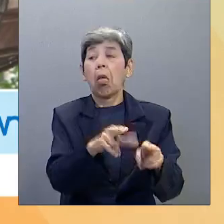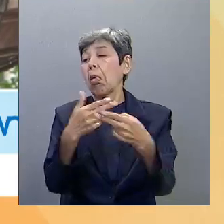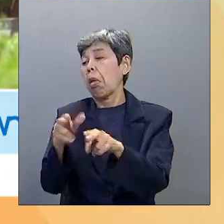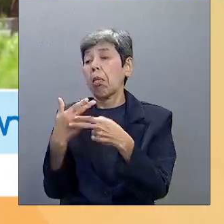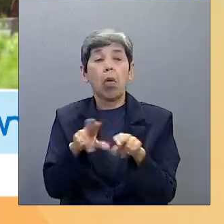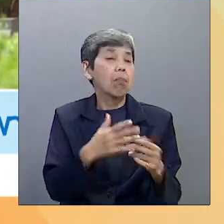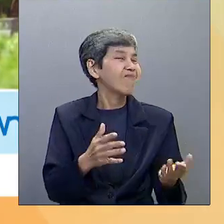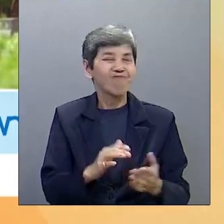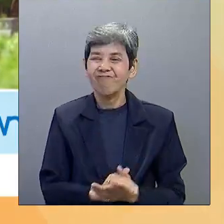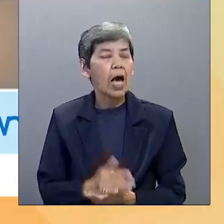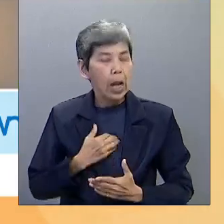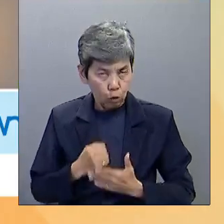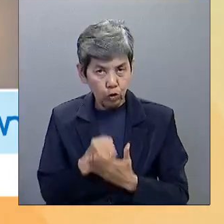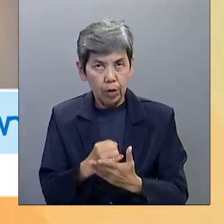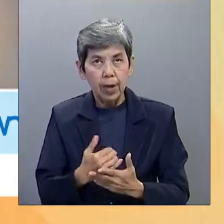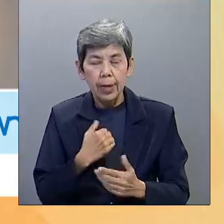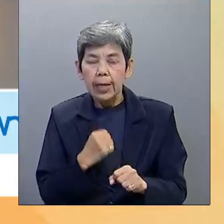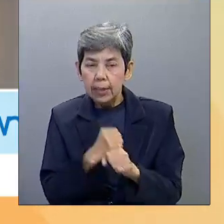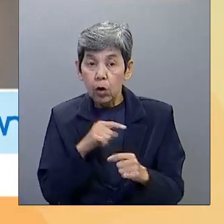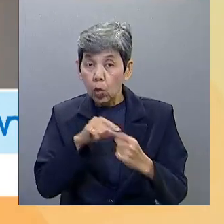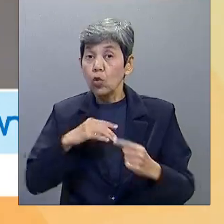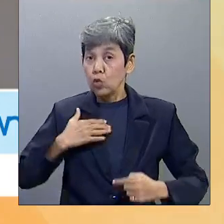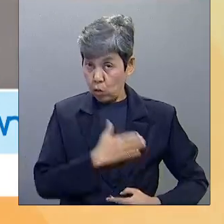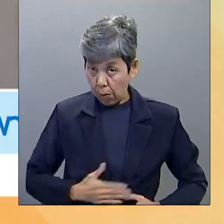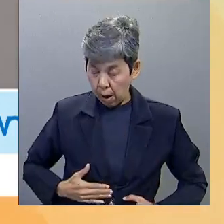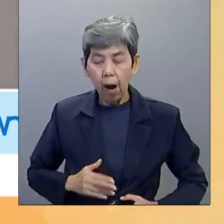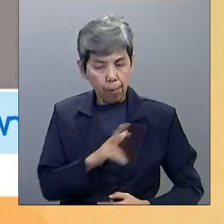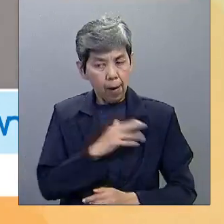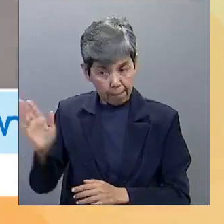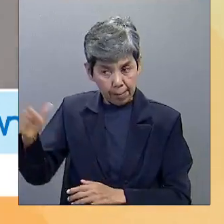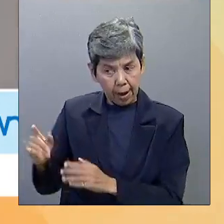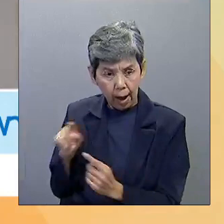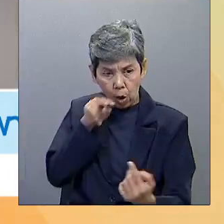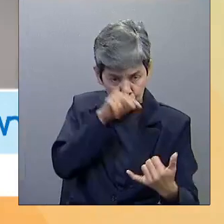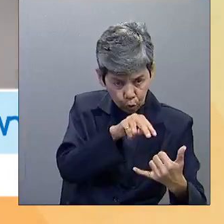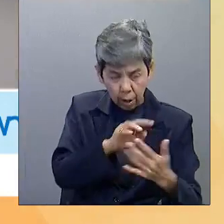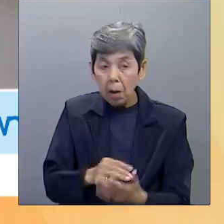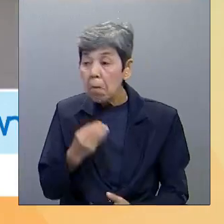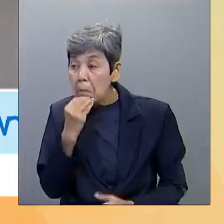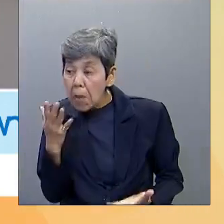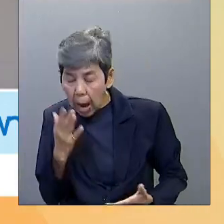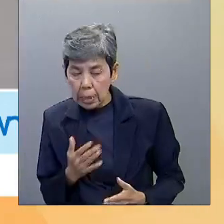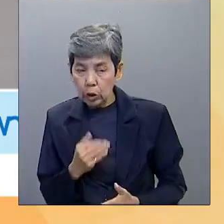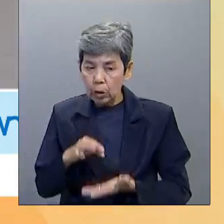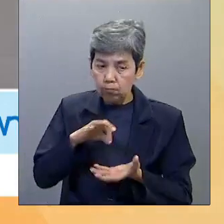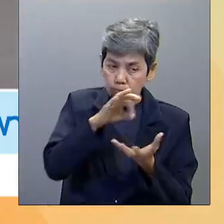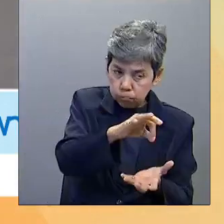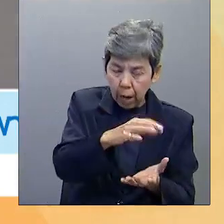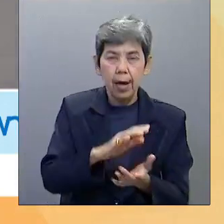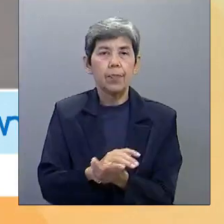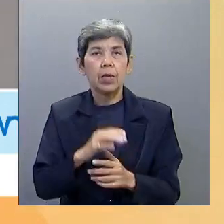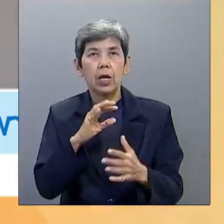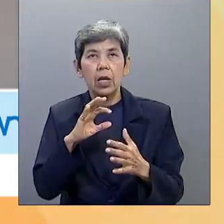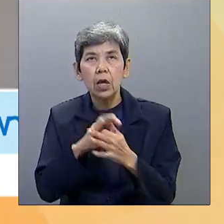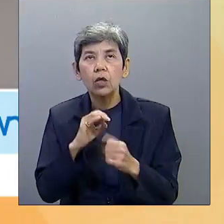มันเรื้อรังเหมือนว่าอ่ะสเต็ปเรื่องสุขภาพคุณหมอเข้ามาหรือสเต็ปเรื่องอาหารผู้บริจาคที่ถนัดในเรื่อง